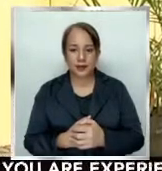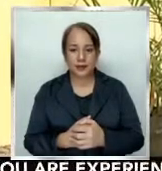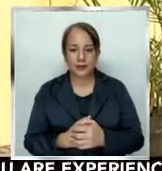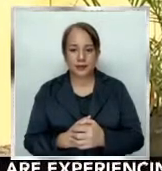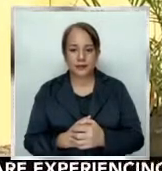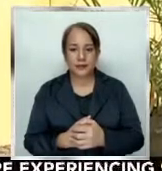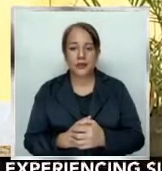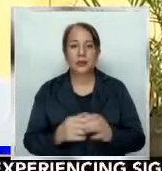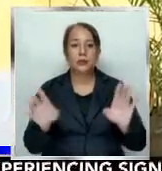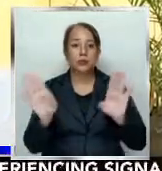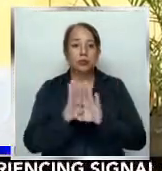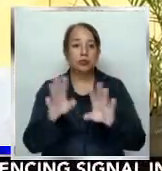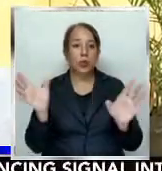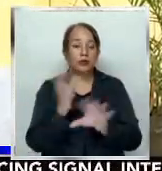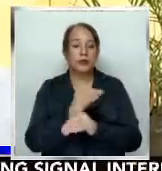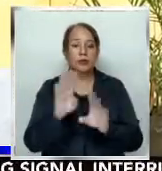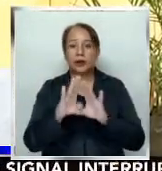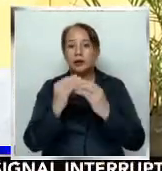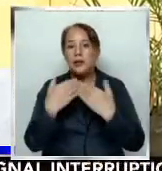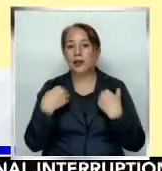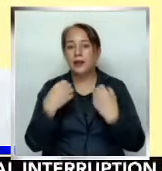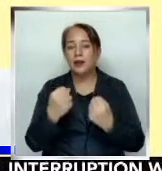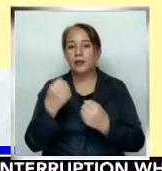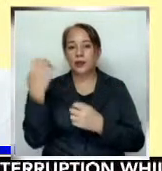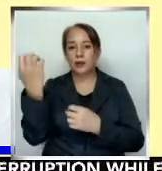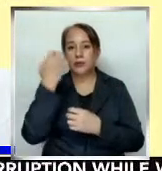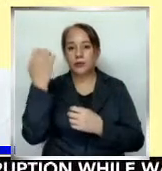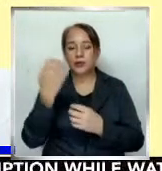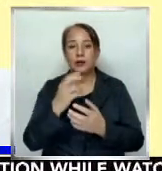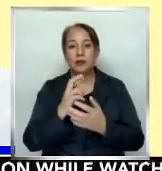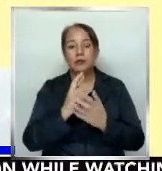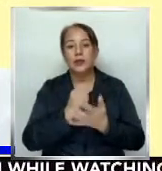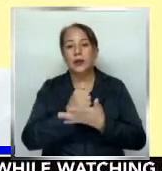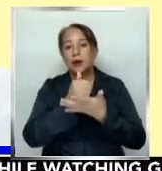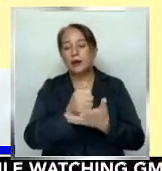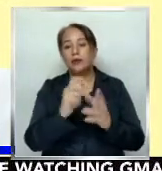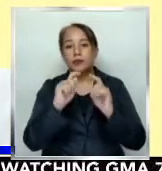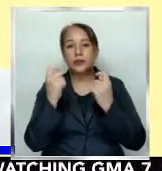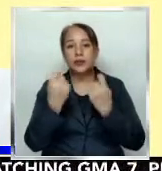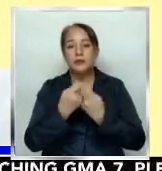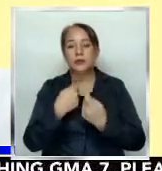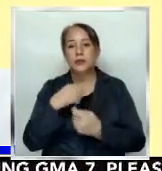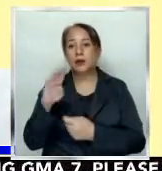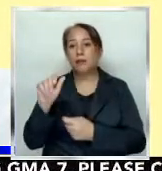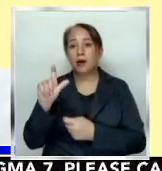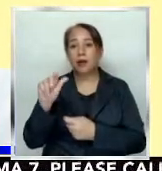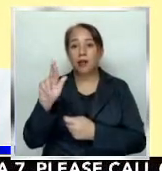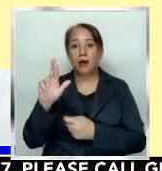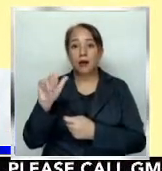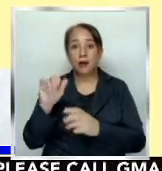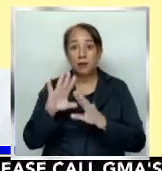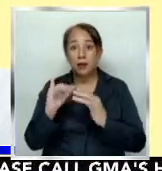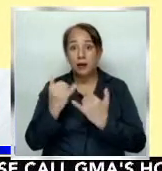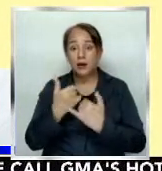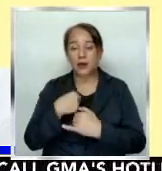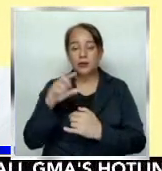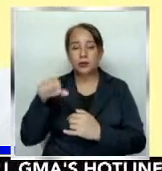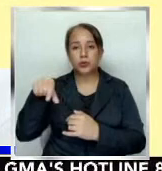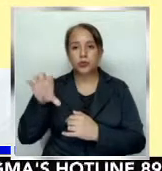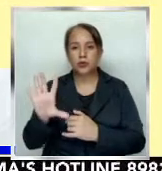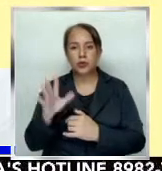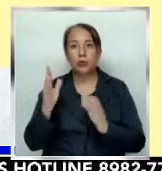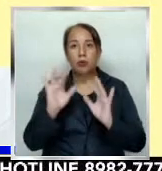Saradong opisina ng Barangay Health Emergency Response Team ng Barangay Matandang Balara sa Quezon City. Pero wala sila sa pagresponde sa